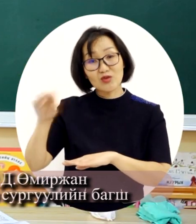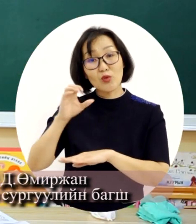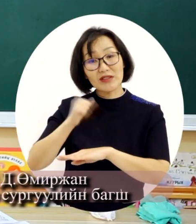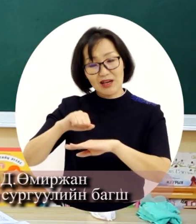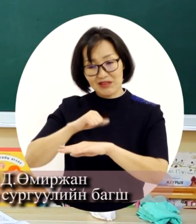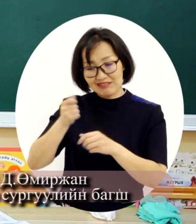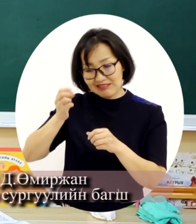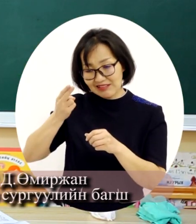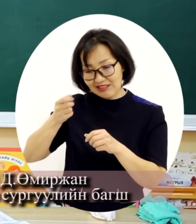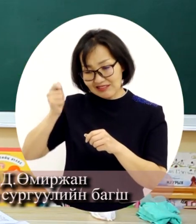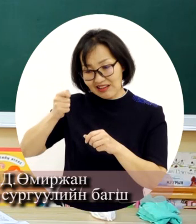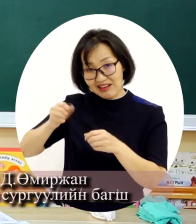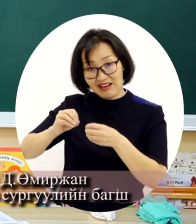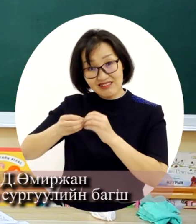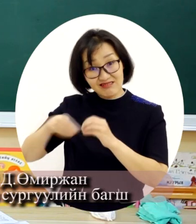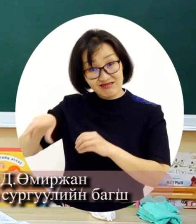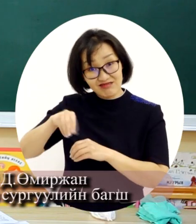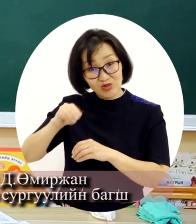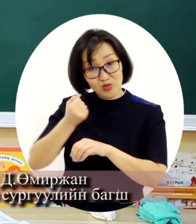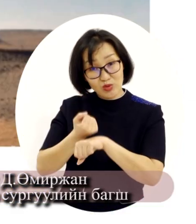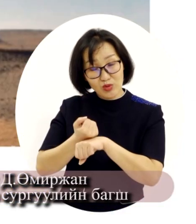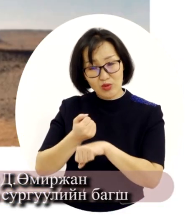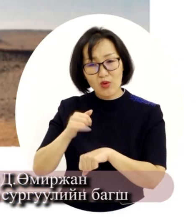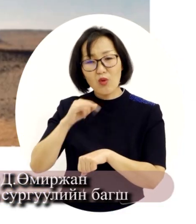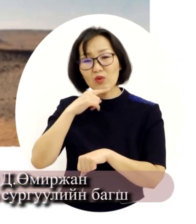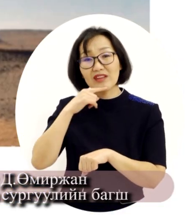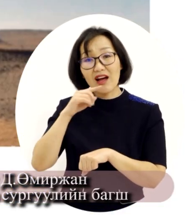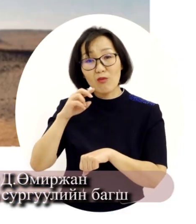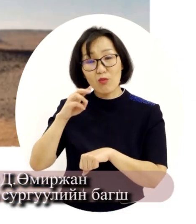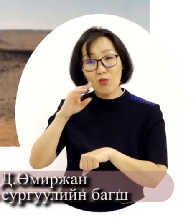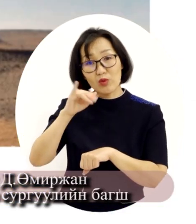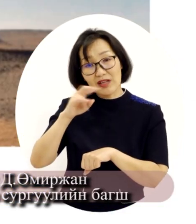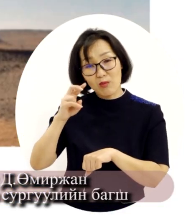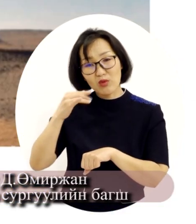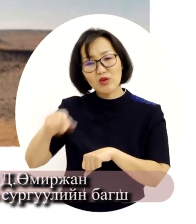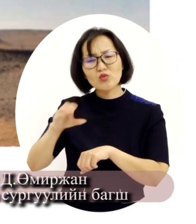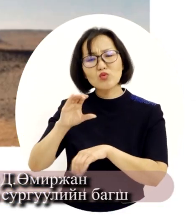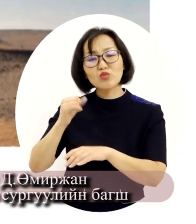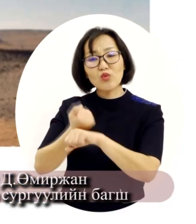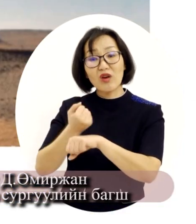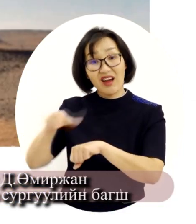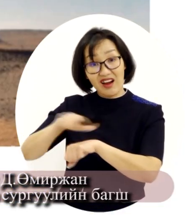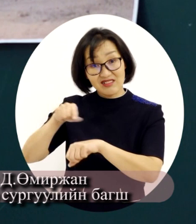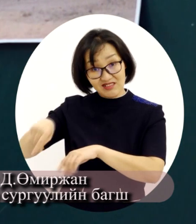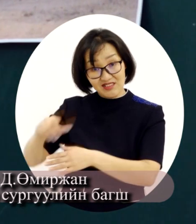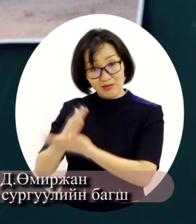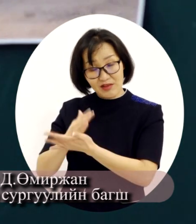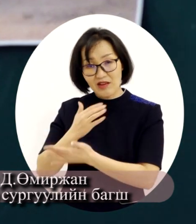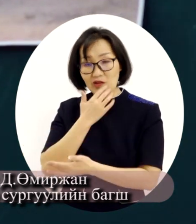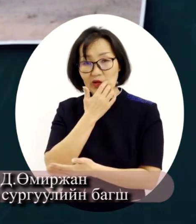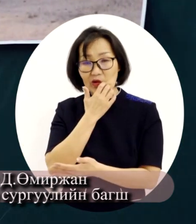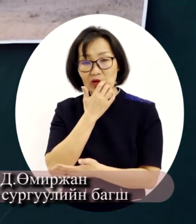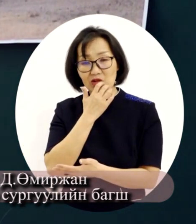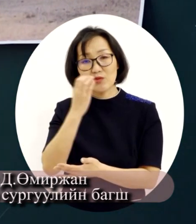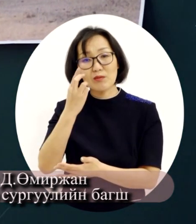сомының Остан Борғыста да жаңа тас дәуірінің қонысы деп аталады. Бұл сол кездегі адамдардың тіршілік